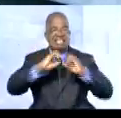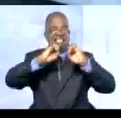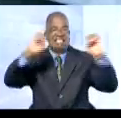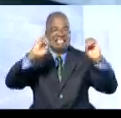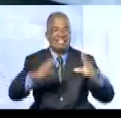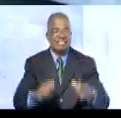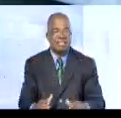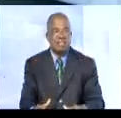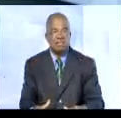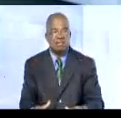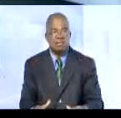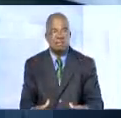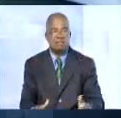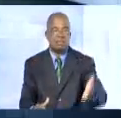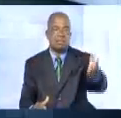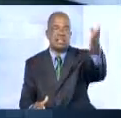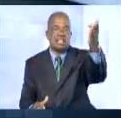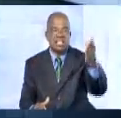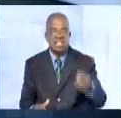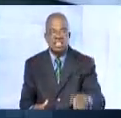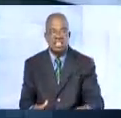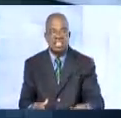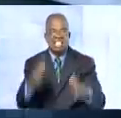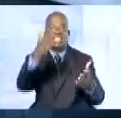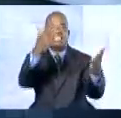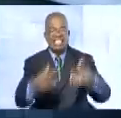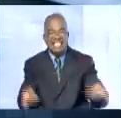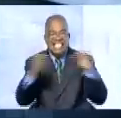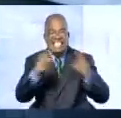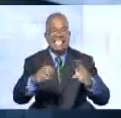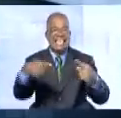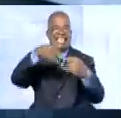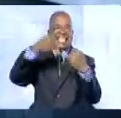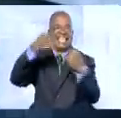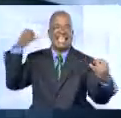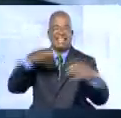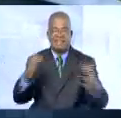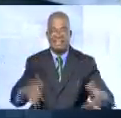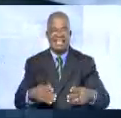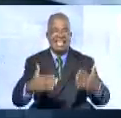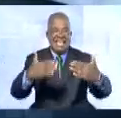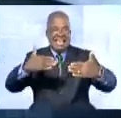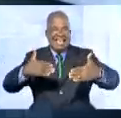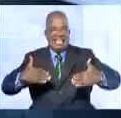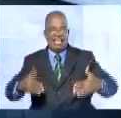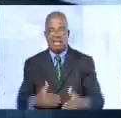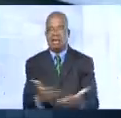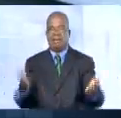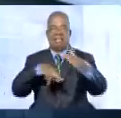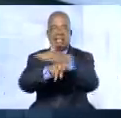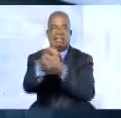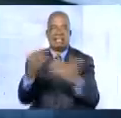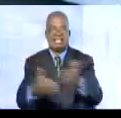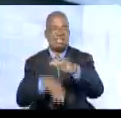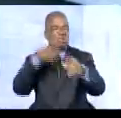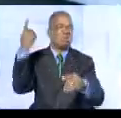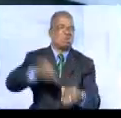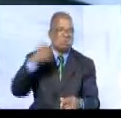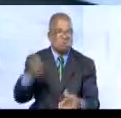2013. On a eu un échec, donc si l'échec nous fait des leçons, ce n'est plus un échec. Donc voilà, il y a un groupe qui s'est